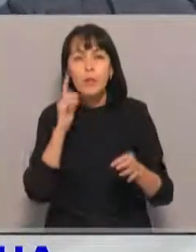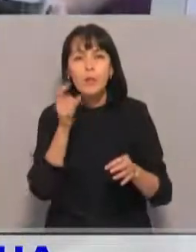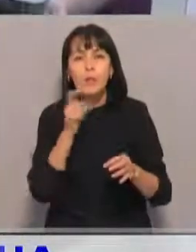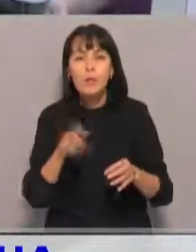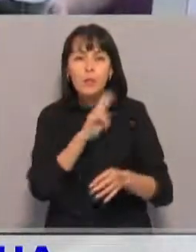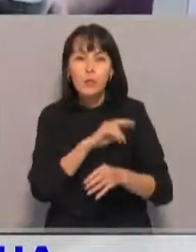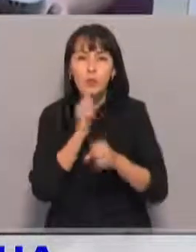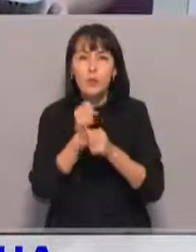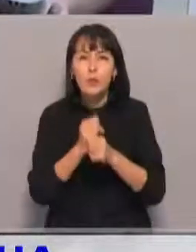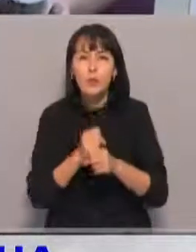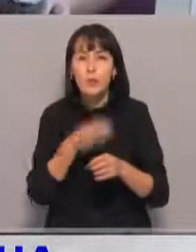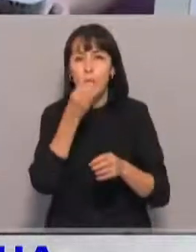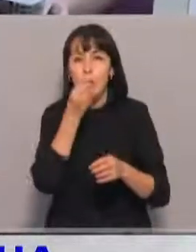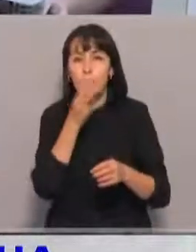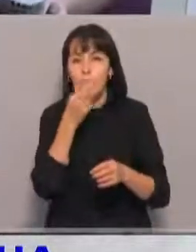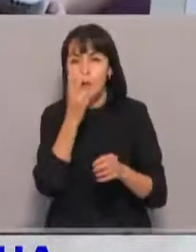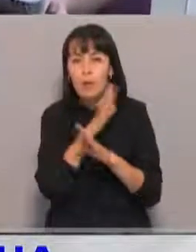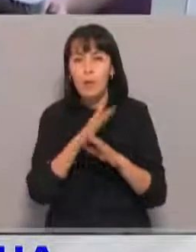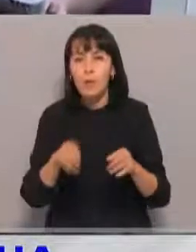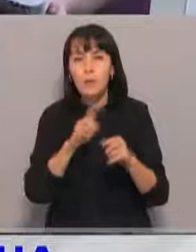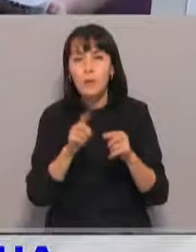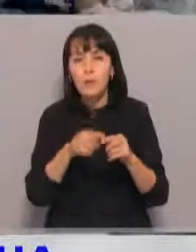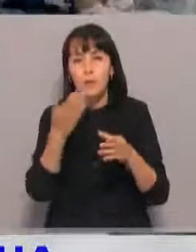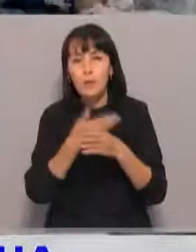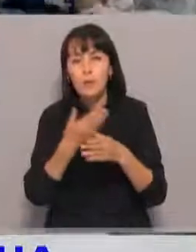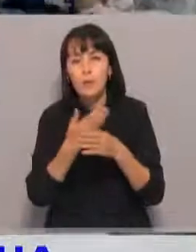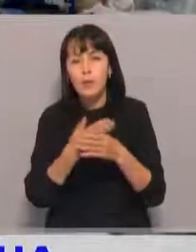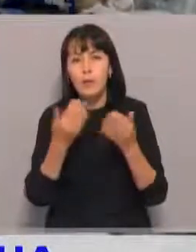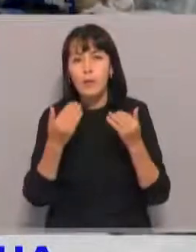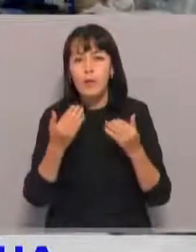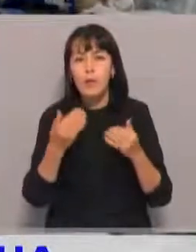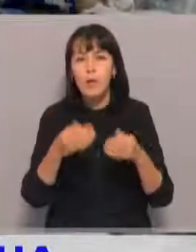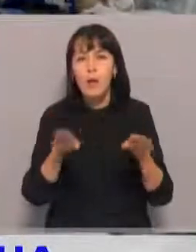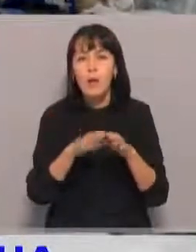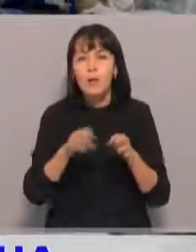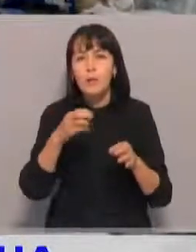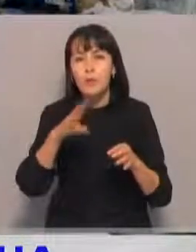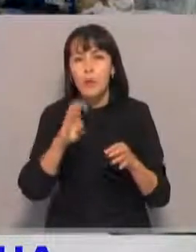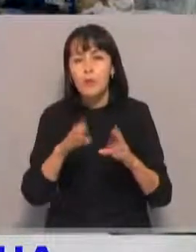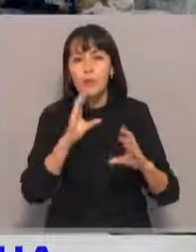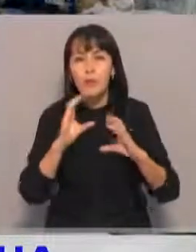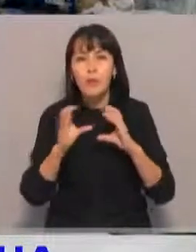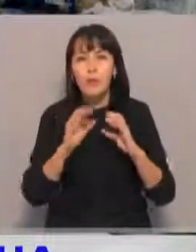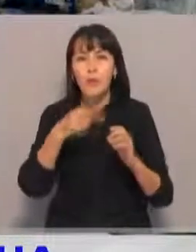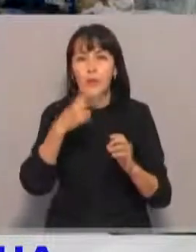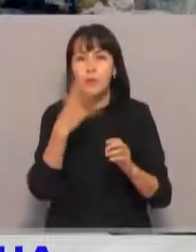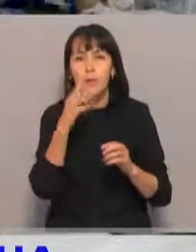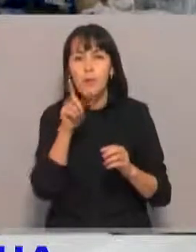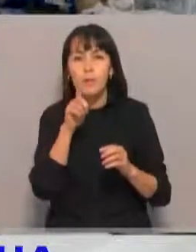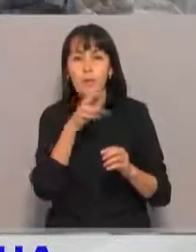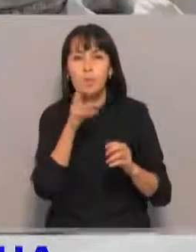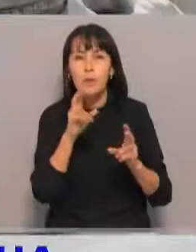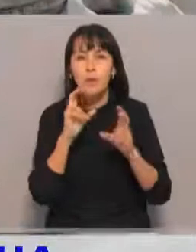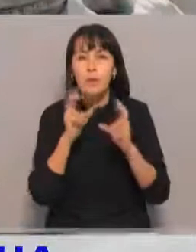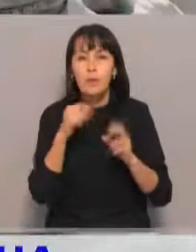жұмыс деп жатыр. Түскі үзіліс уақытына қарамай шауып жүр, әр келген көмекке бек қуанышты. Мұхтар Әуезов университетінің 25 студенті өз